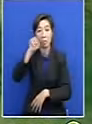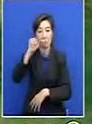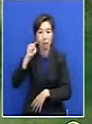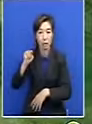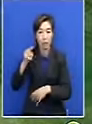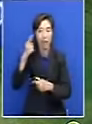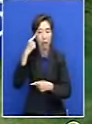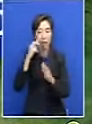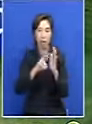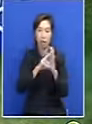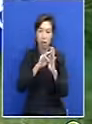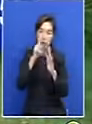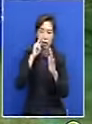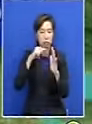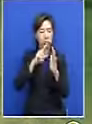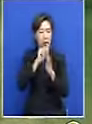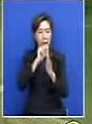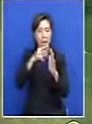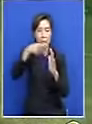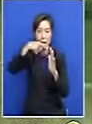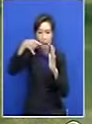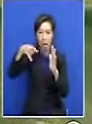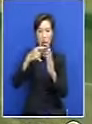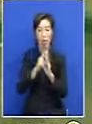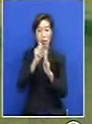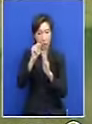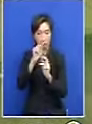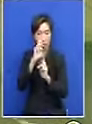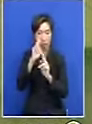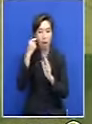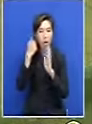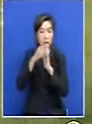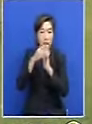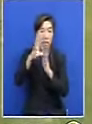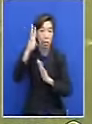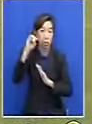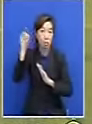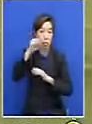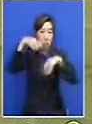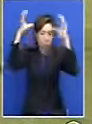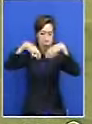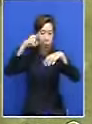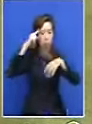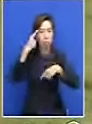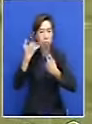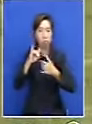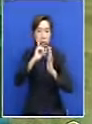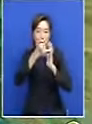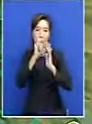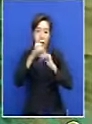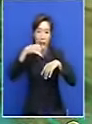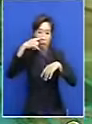ที่พะเยาน่านแพร่อุตรดิตถ์เฝ้าระวังนะครับภาคอีสานมีเมฆเป็นส่วนมากฝนฟ้าคะนองร้อยละ60ของพื้นที่มีฝนตกหนักบ